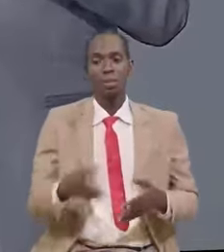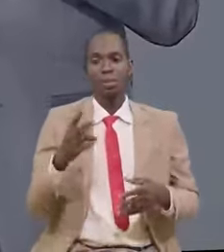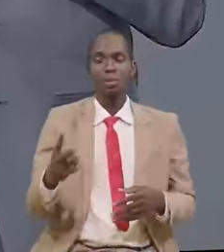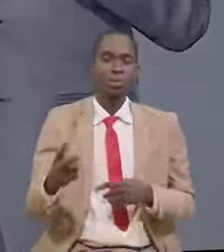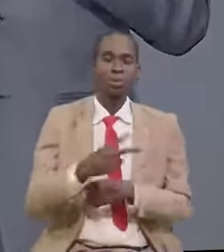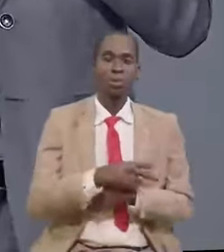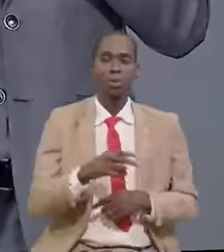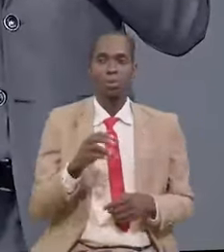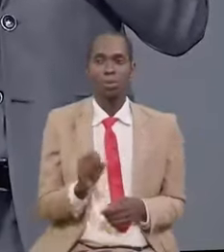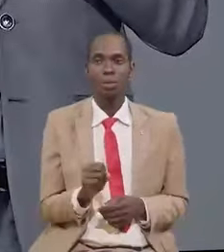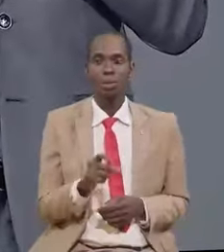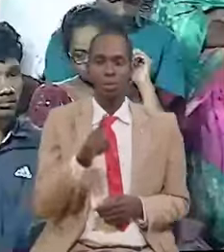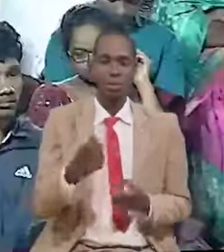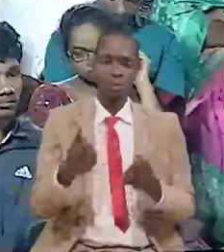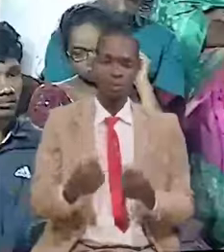vous venez,